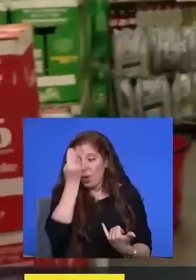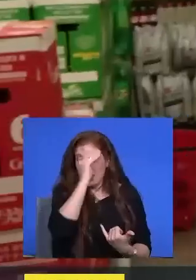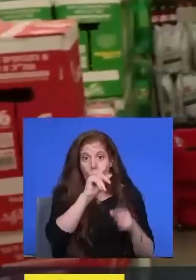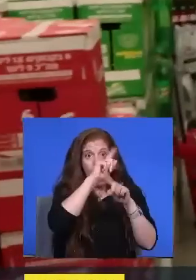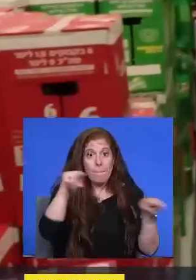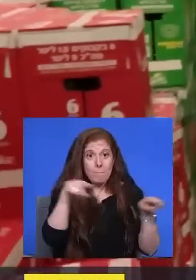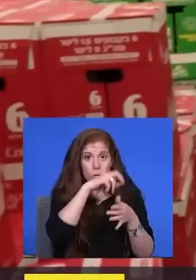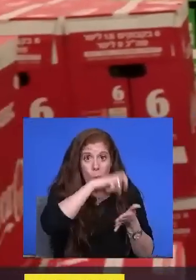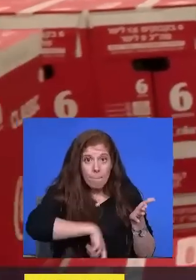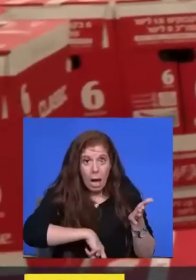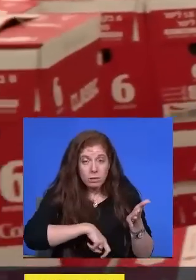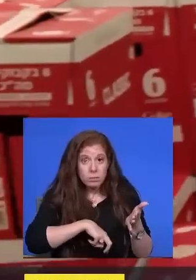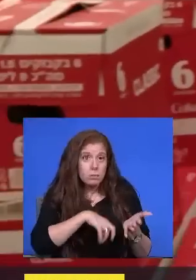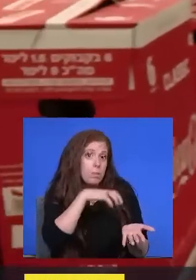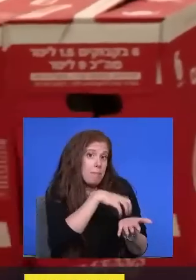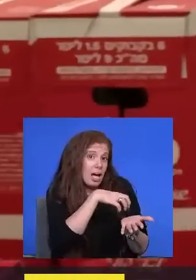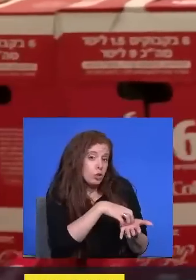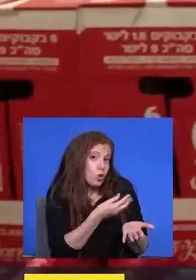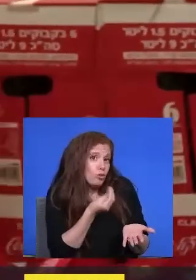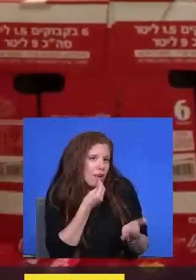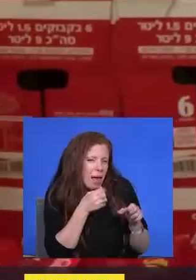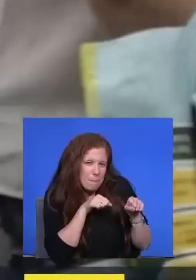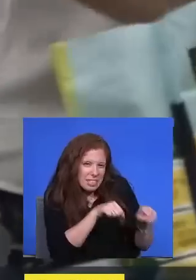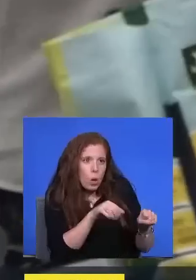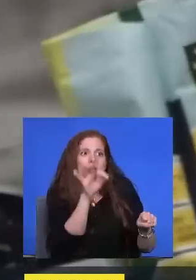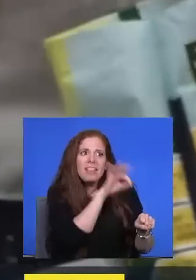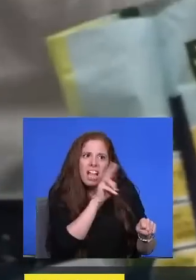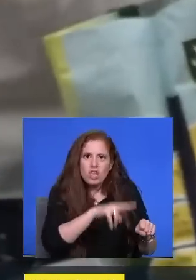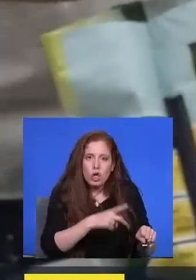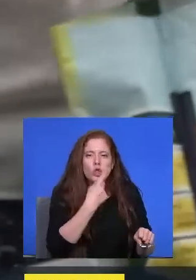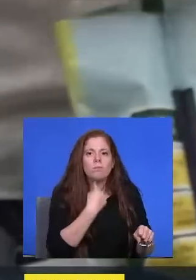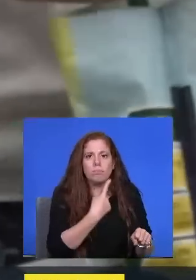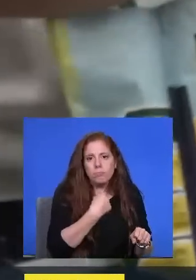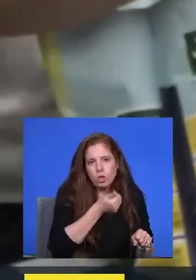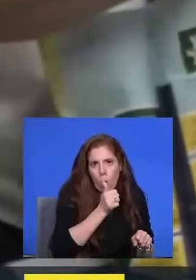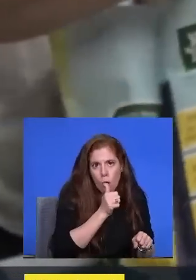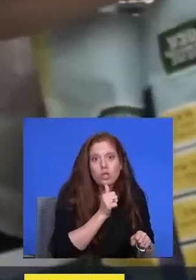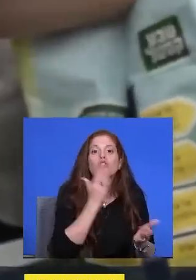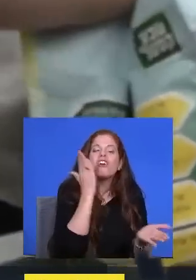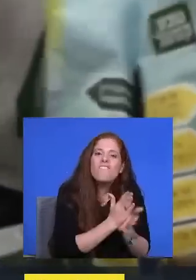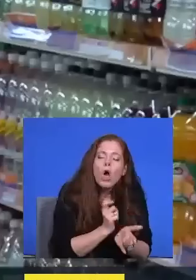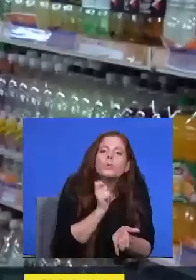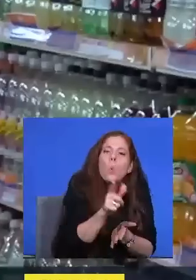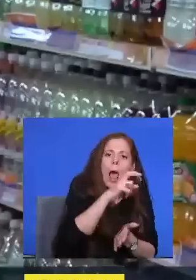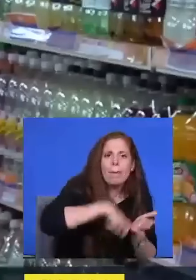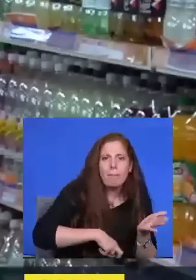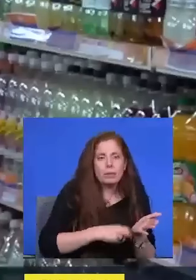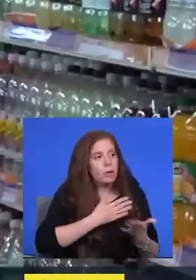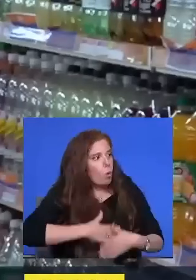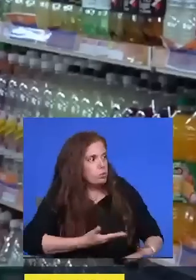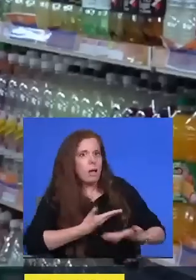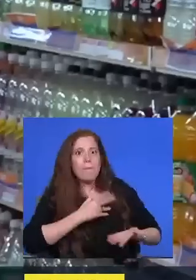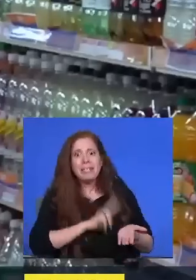המס, ברשתות המזון עדיין קיימים מכלי משקה ממותקים שעליהם שולם מס. אנחנו מבקשים לקבל זיכוי על